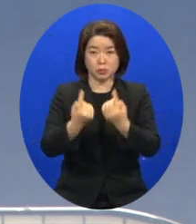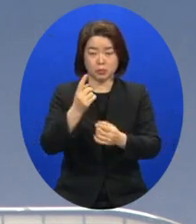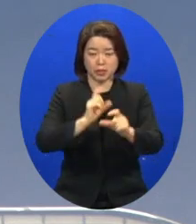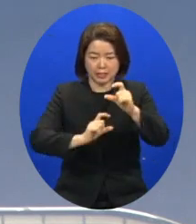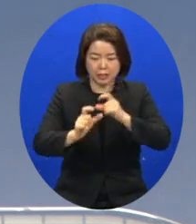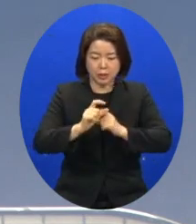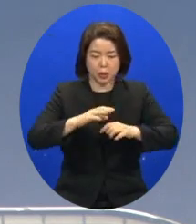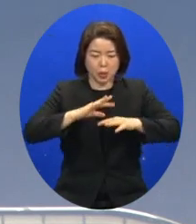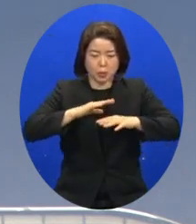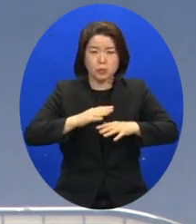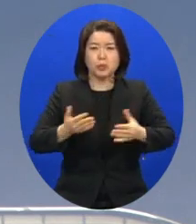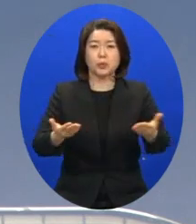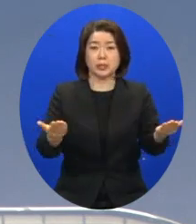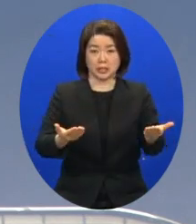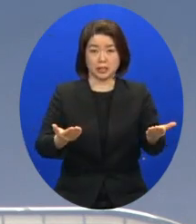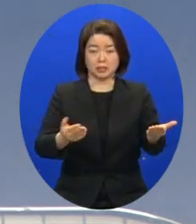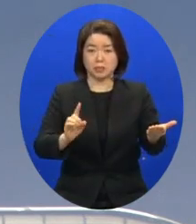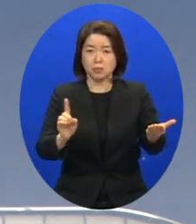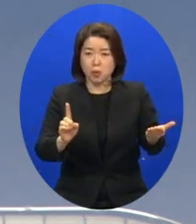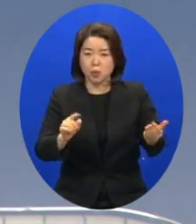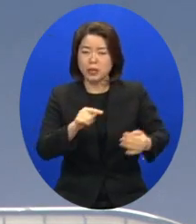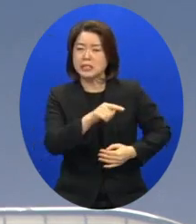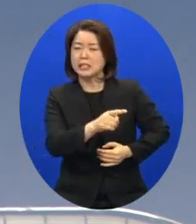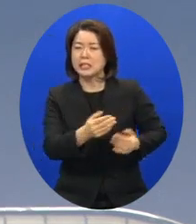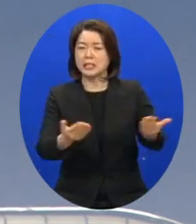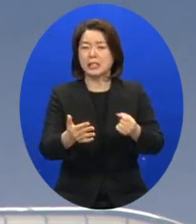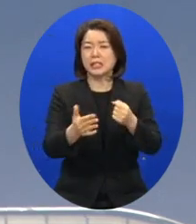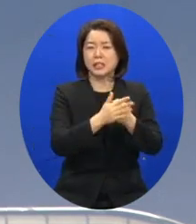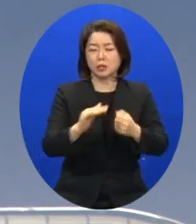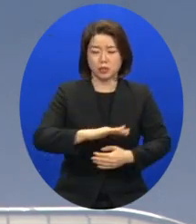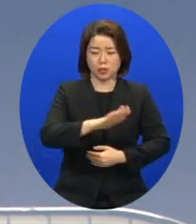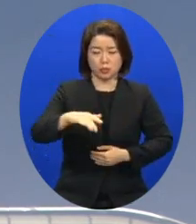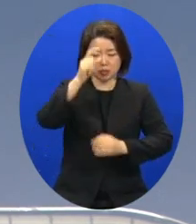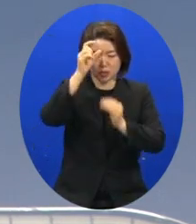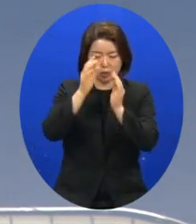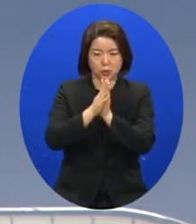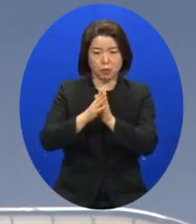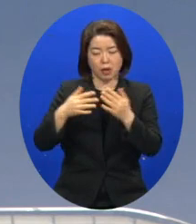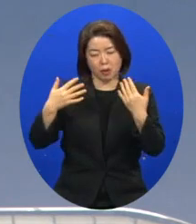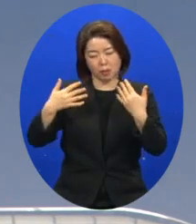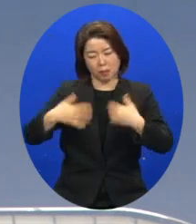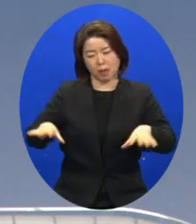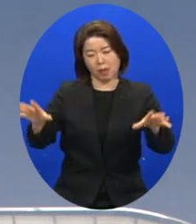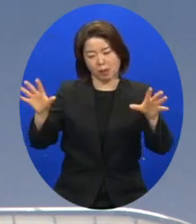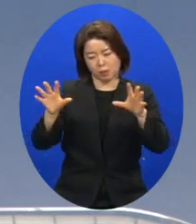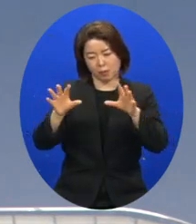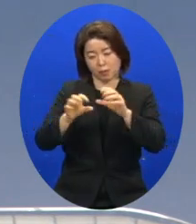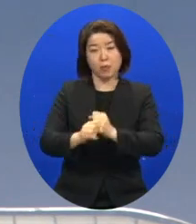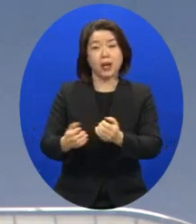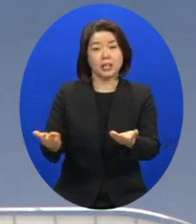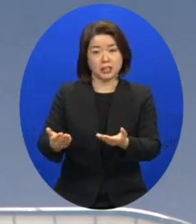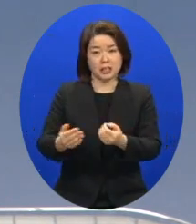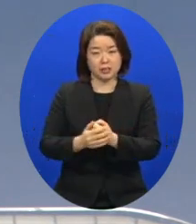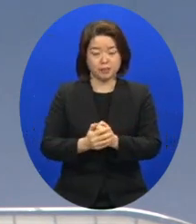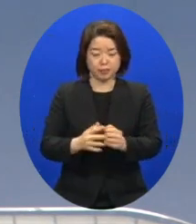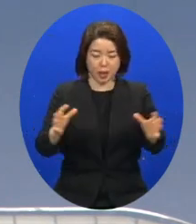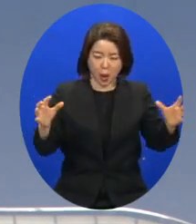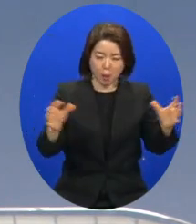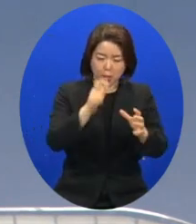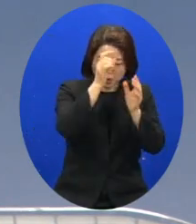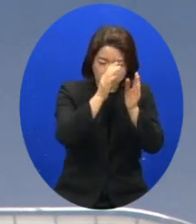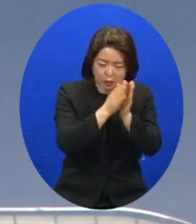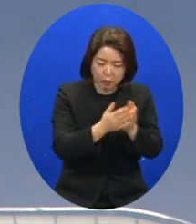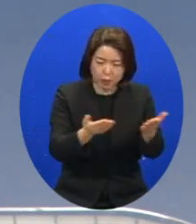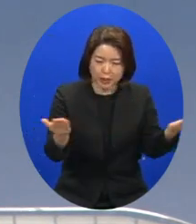이런 일로 인해서 우리의 기도가 약해지는 것입니다 아 모여서 기도하는 일에 신경이 쓰일 수 밖엔